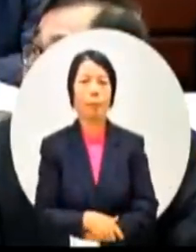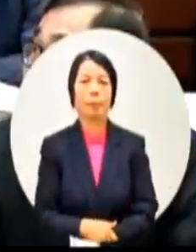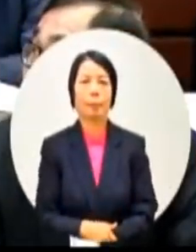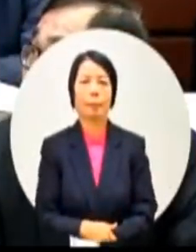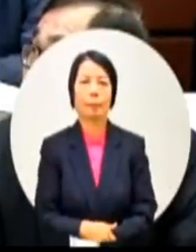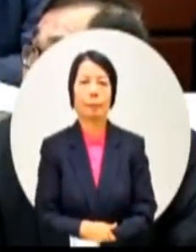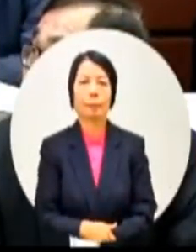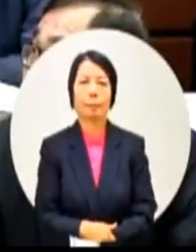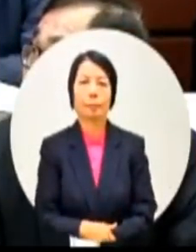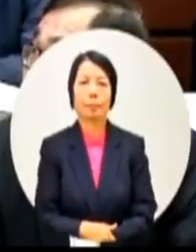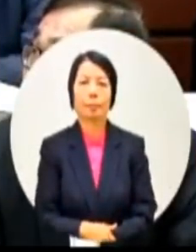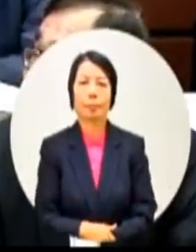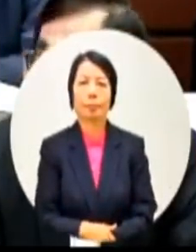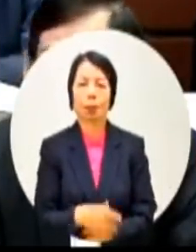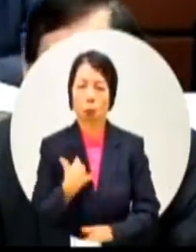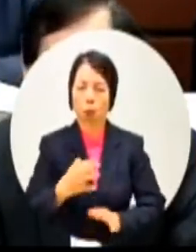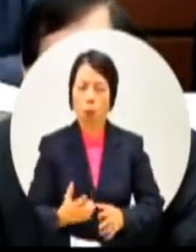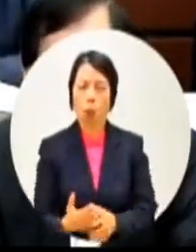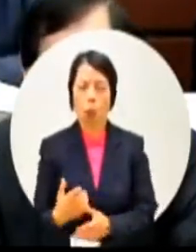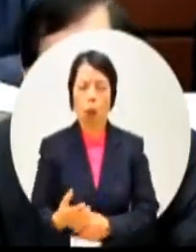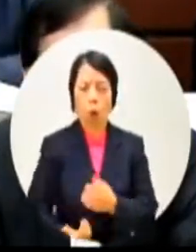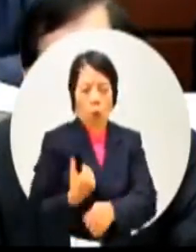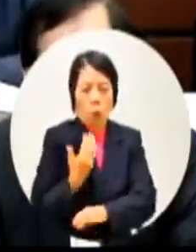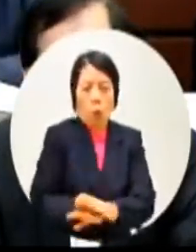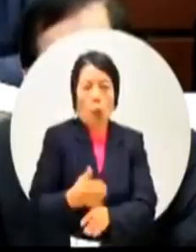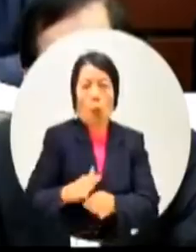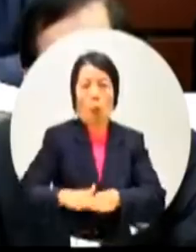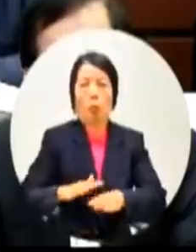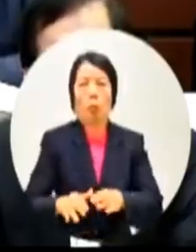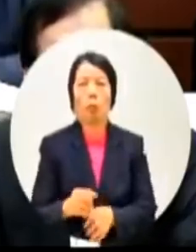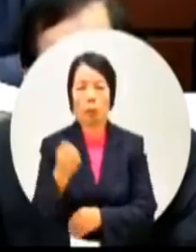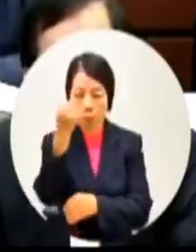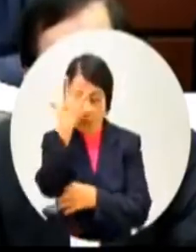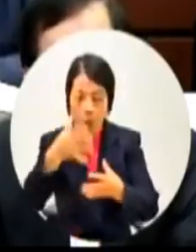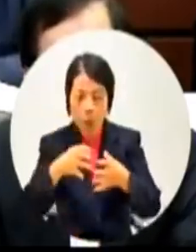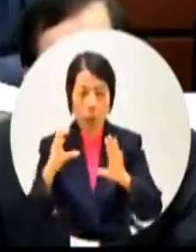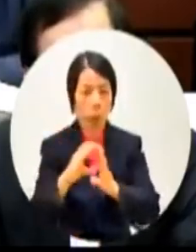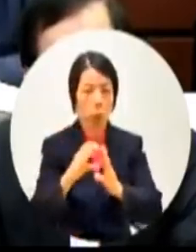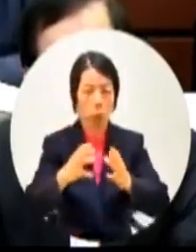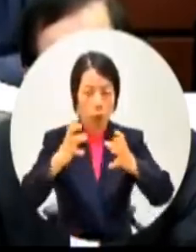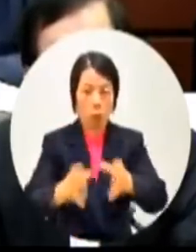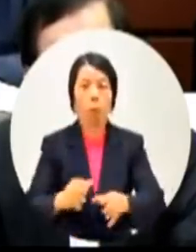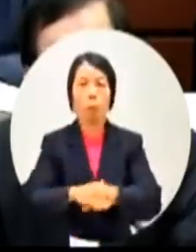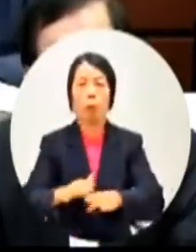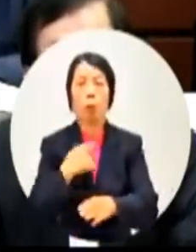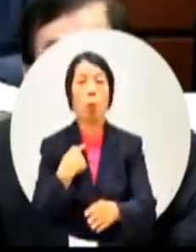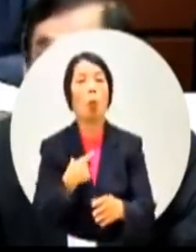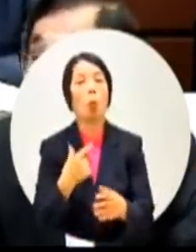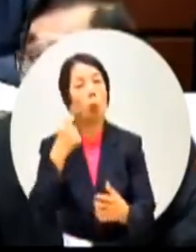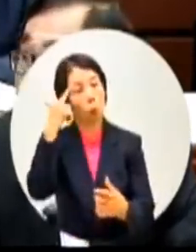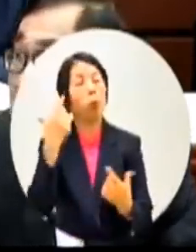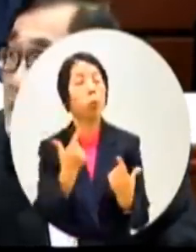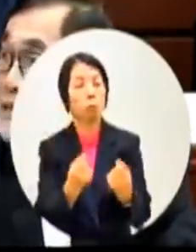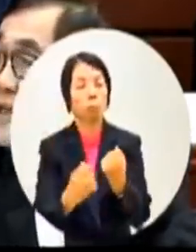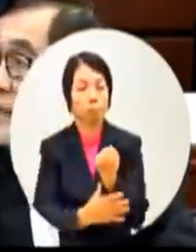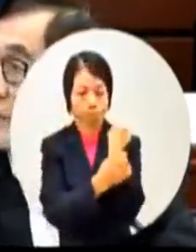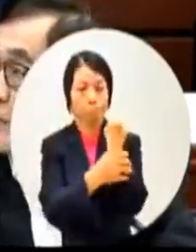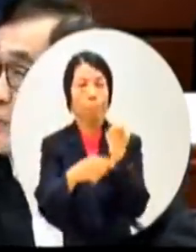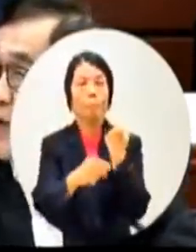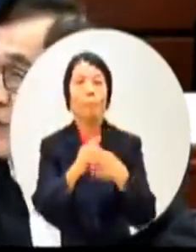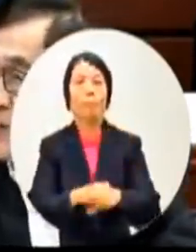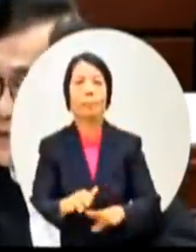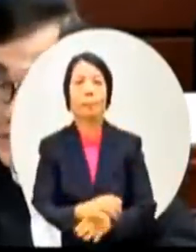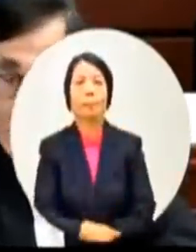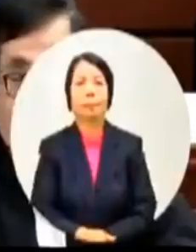且很快就会成立青年局。 那青年局我知道，我也支持哈。 一定爱支 持。但是十万你做会到未？妈，你的二月主计报告你做会